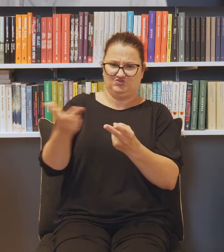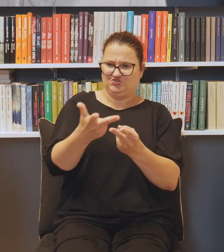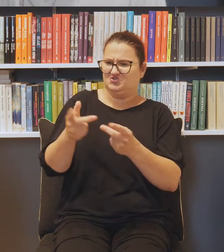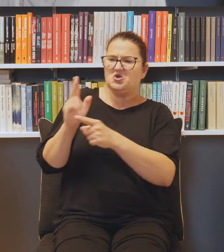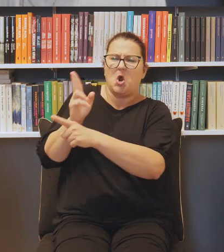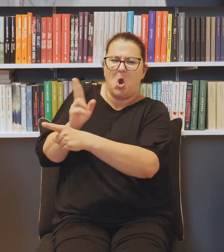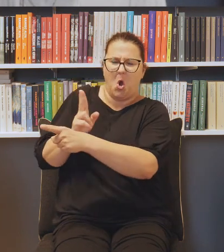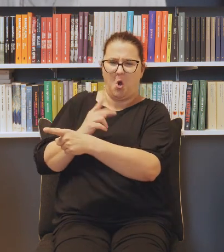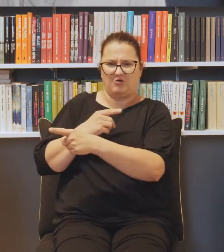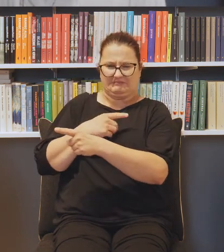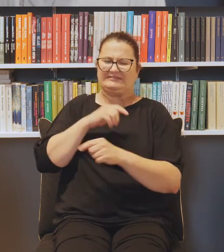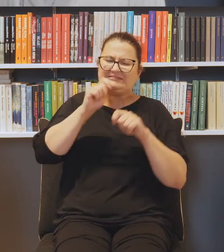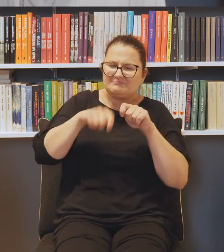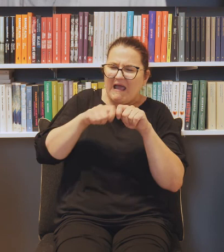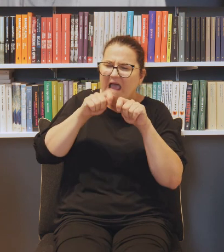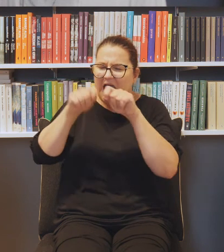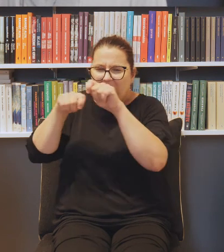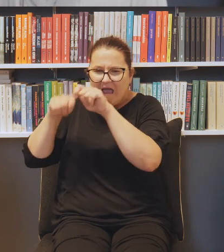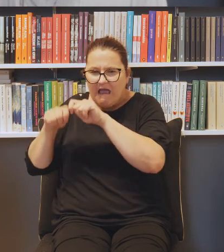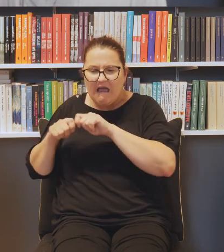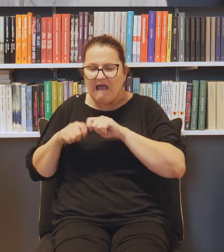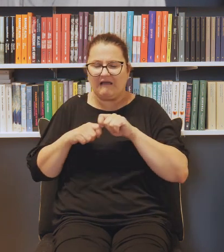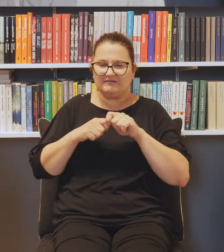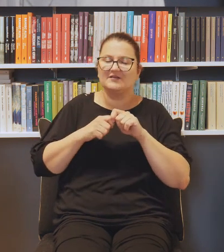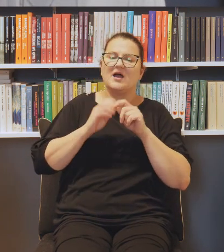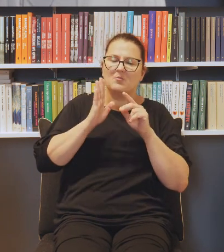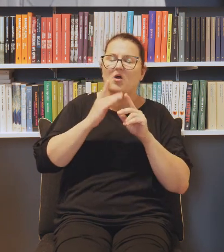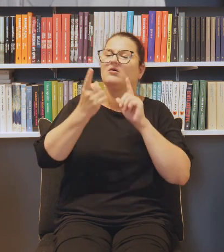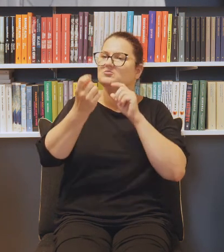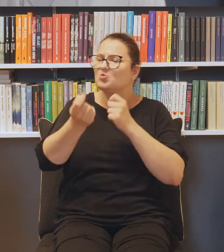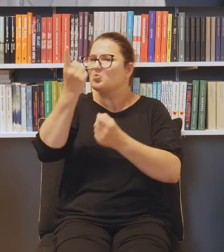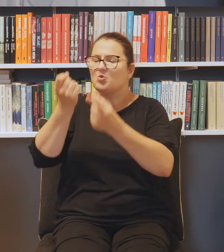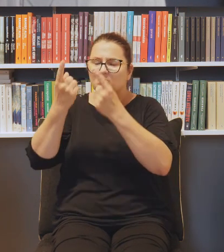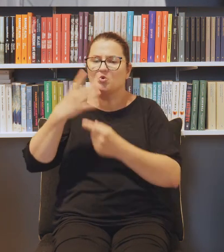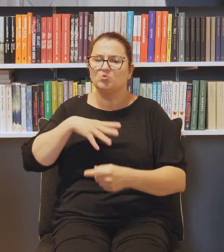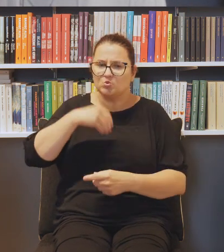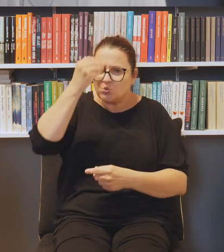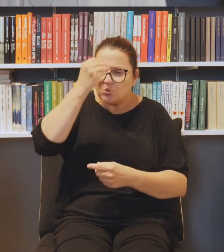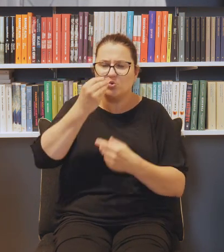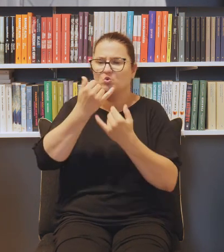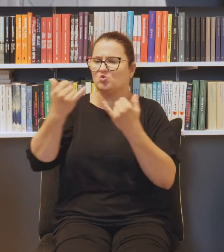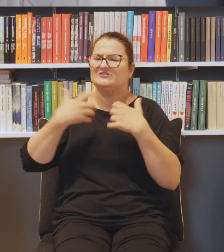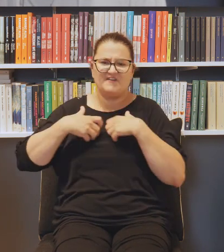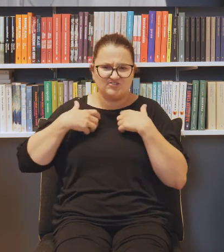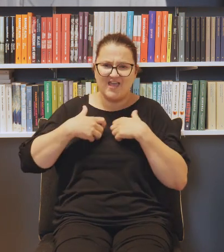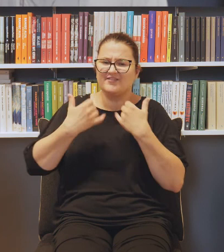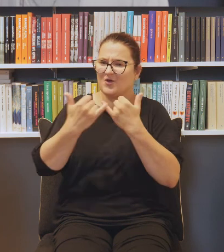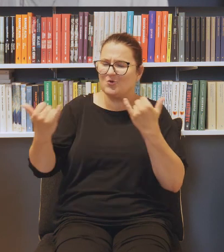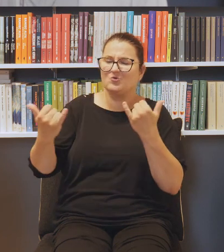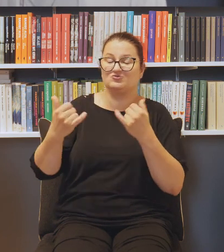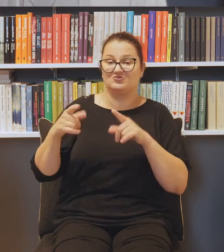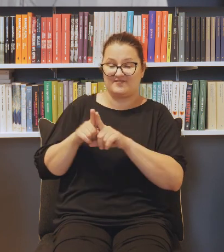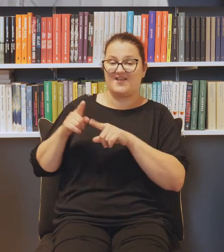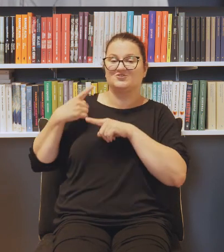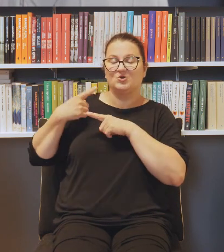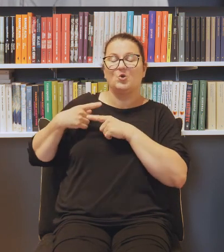śledztwo. Podczas tego śledztwa spotyka różne duchy, różne zwierzęta. Towarzyszy mu jego